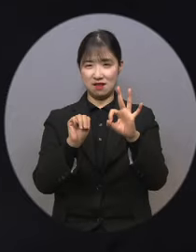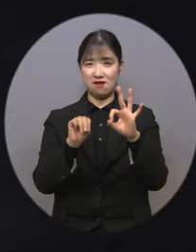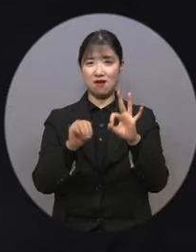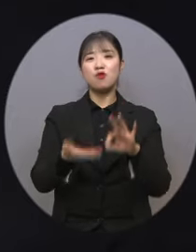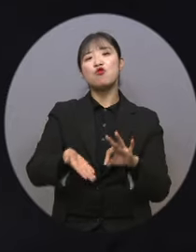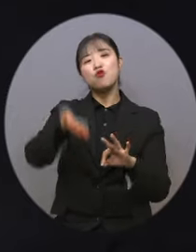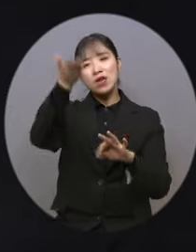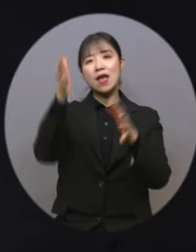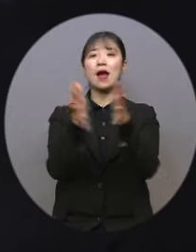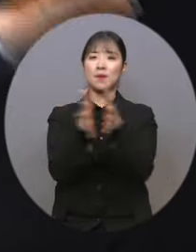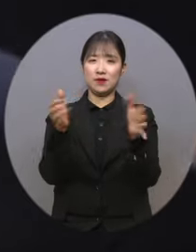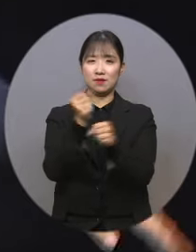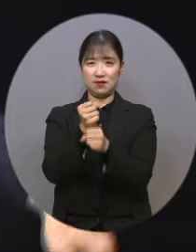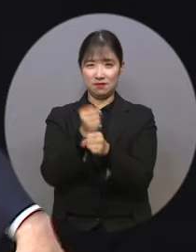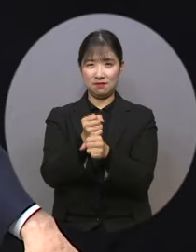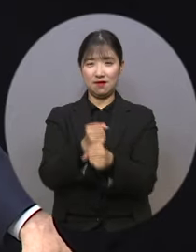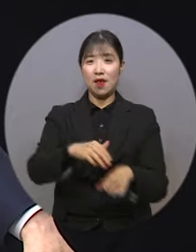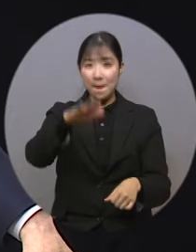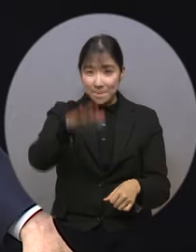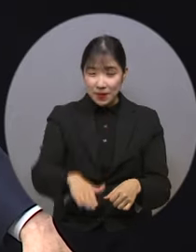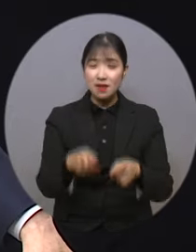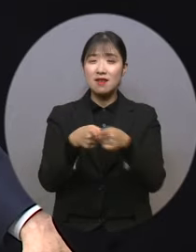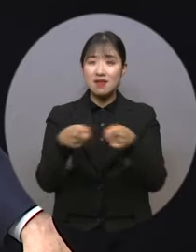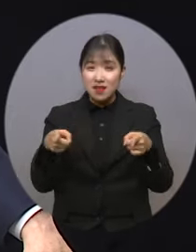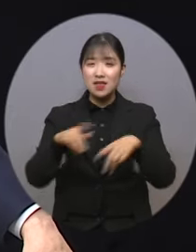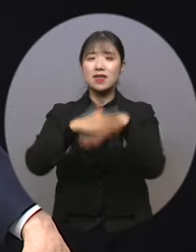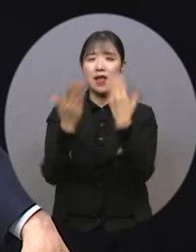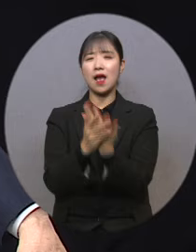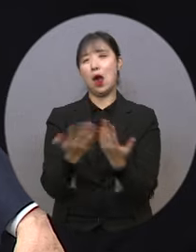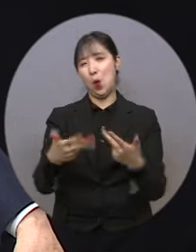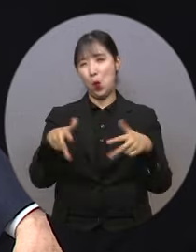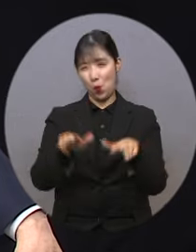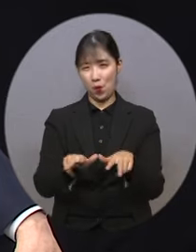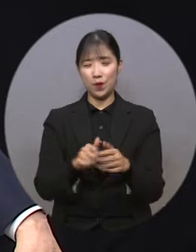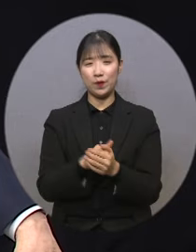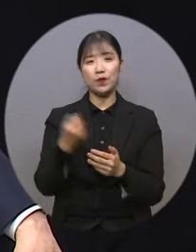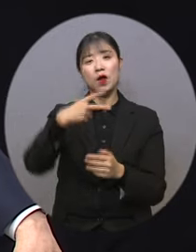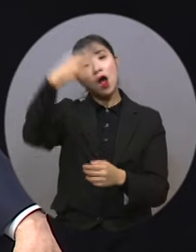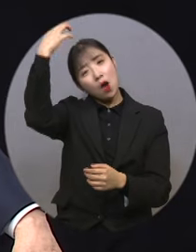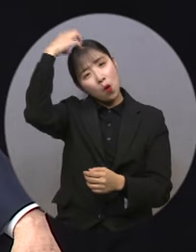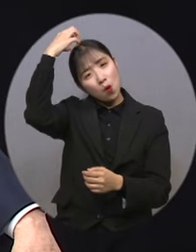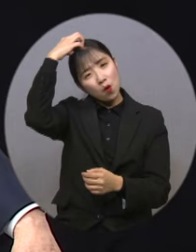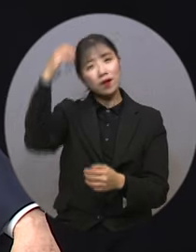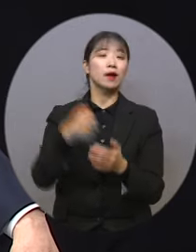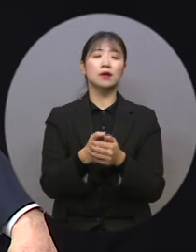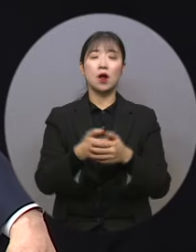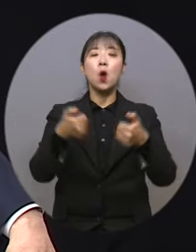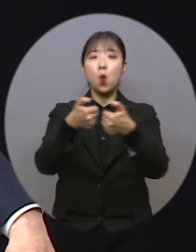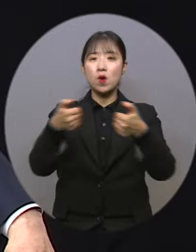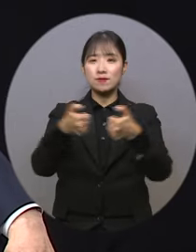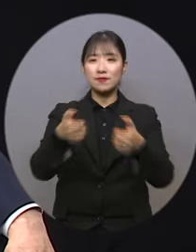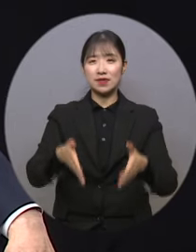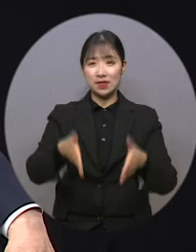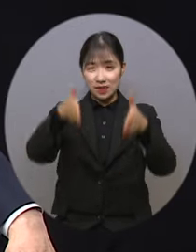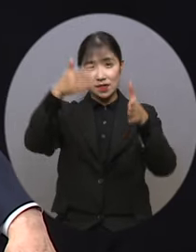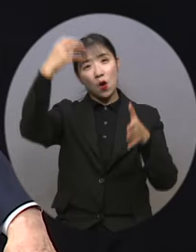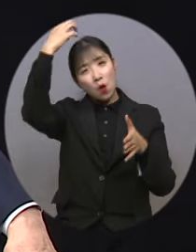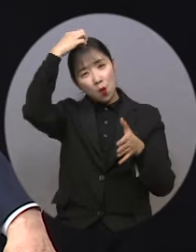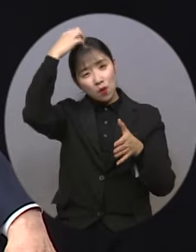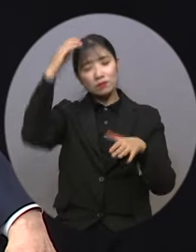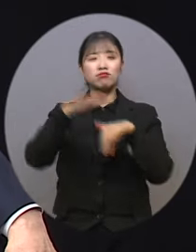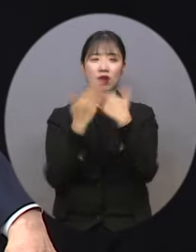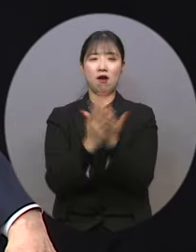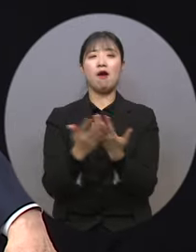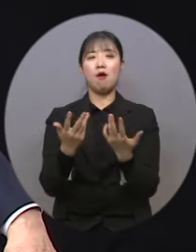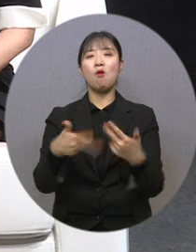들었어요 왜 밑에 전부 공원입니다 그리고 그 옥상은 전부 50층 인데 그 50층 옥사 이제 먹고 원